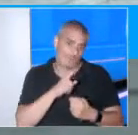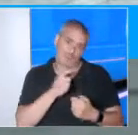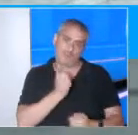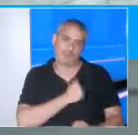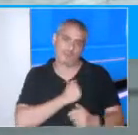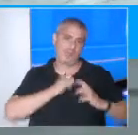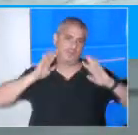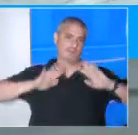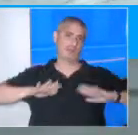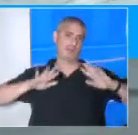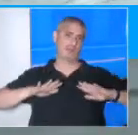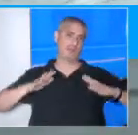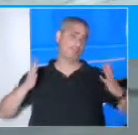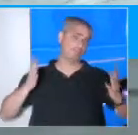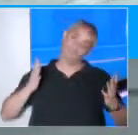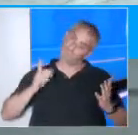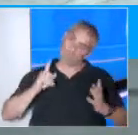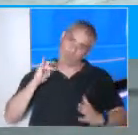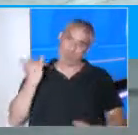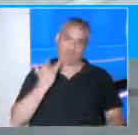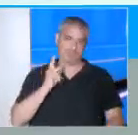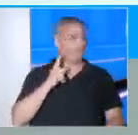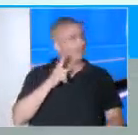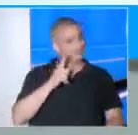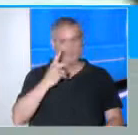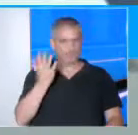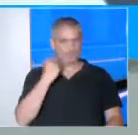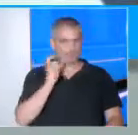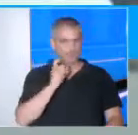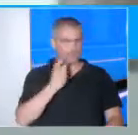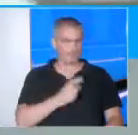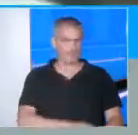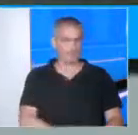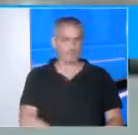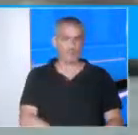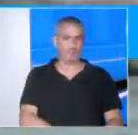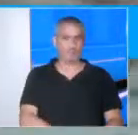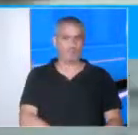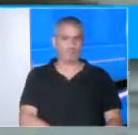דת האסלאם, גם זה לא תמיד. הם טורקמנים, פרופסור אורבך?